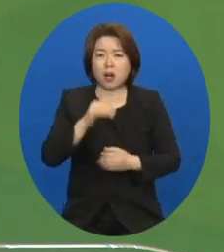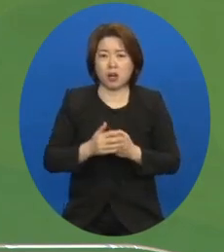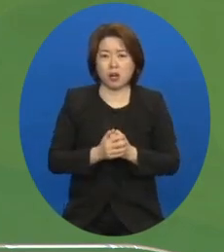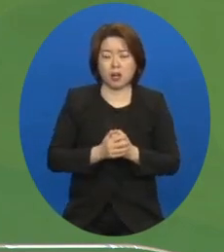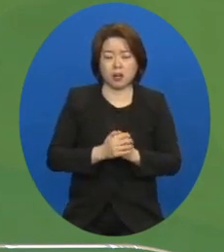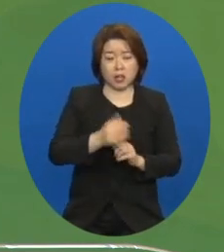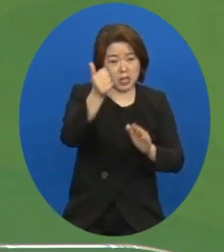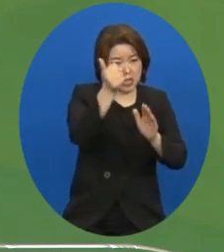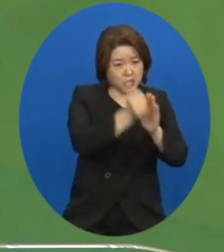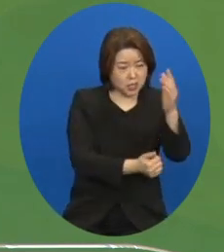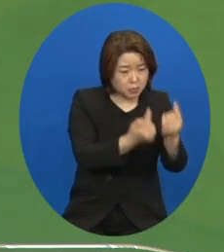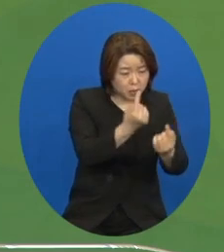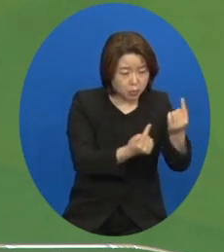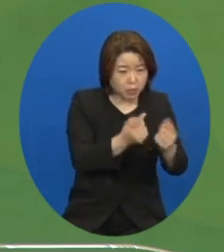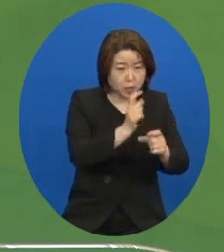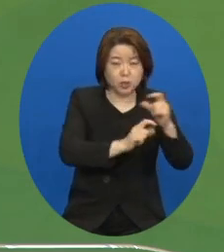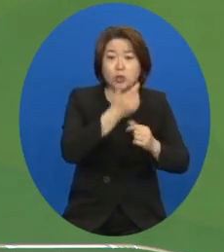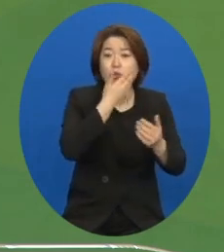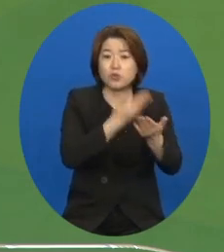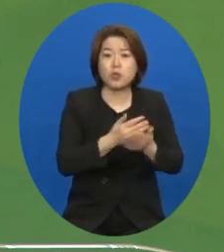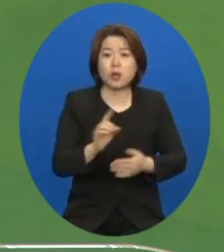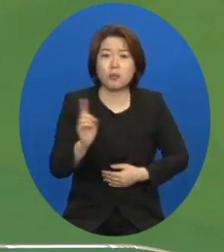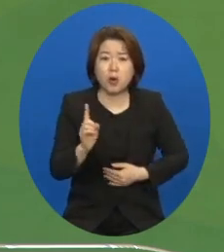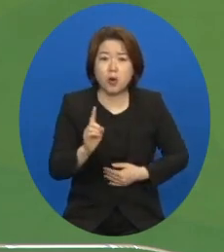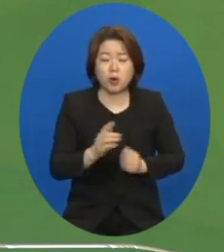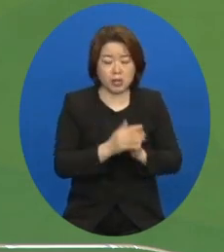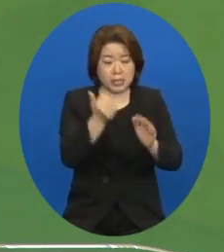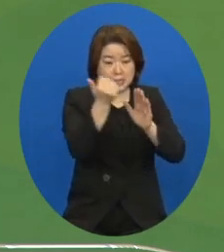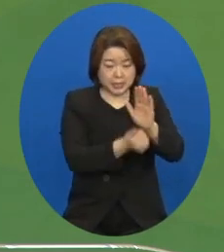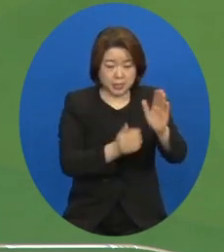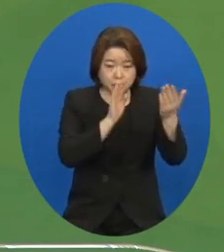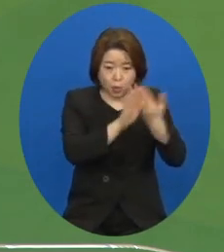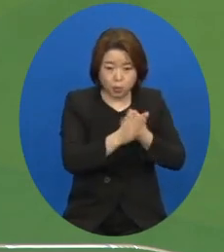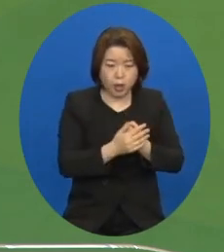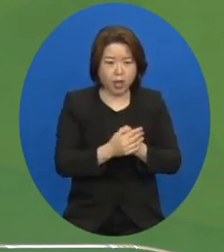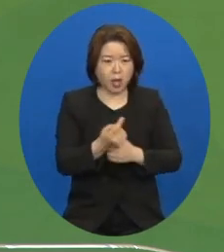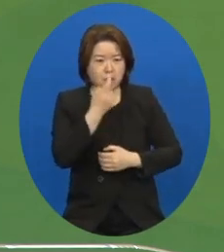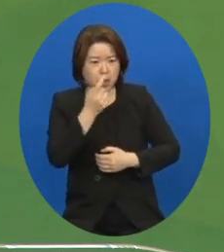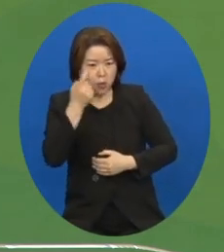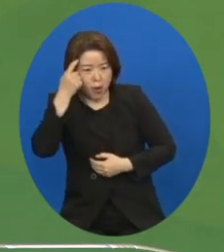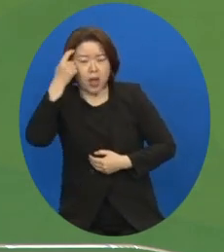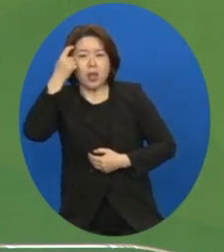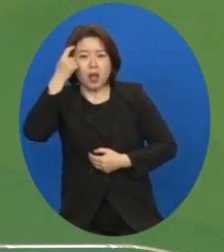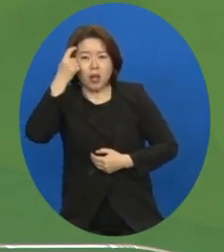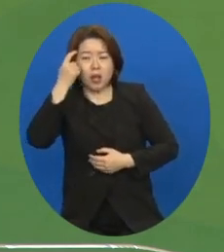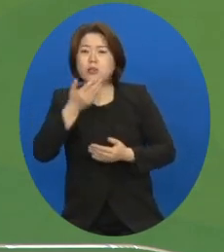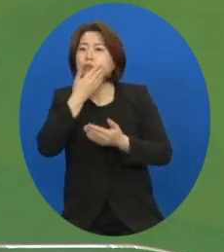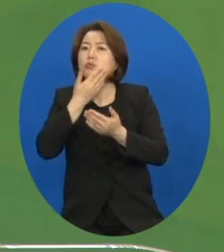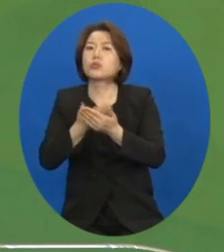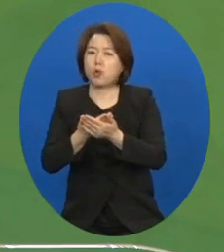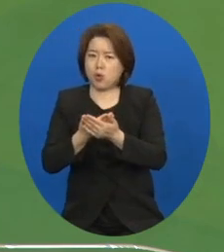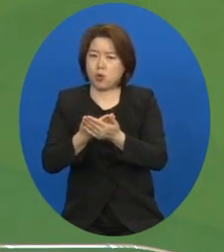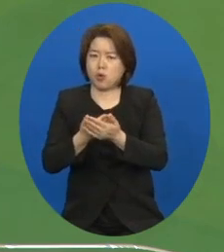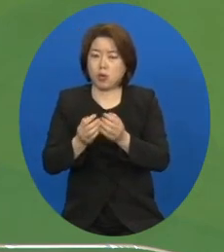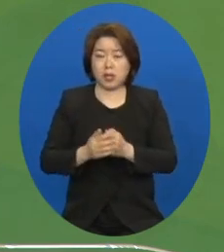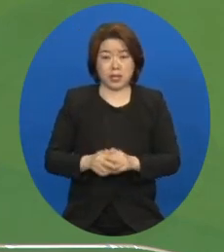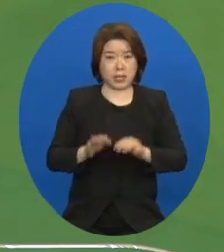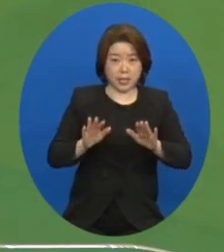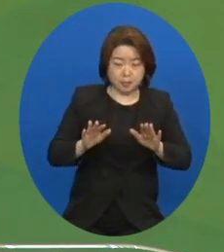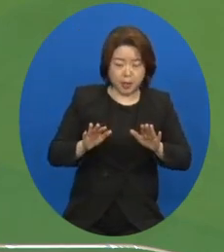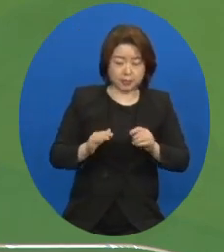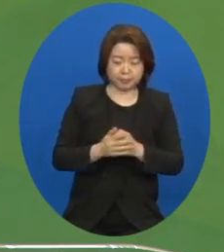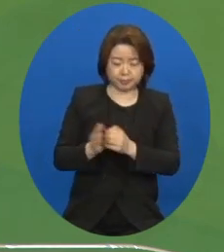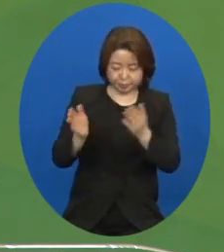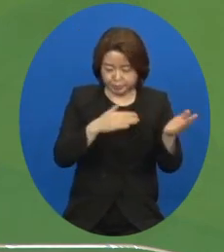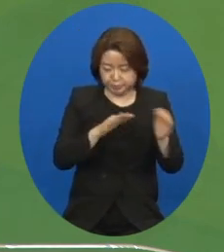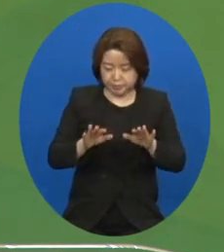실패를 하는 것보다 더 중요한 것이 그 실패 뒤에 배우고 깨닫는 거거든요. 그런데 이번에